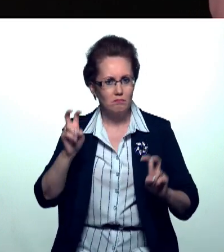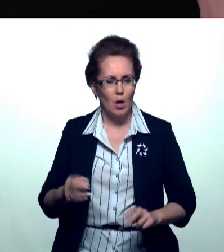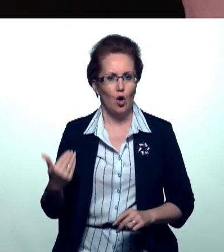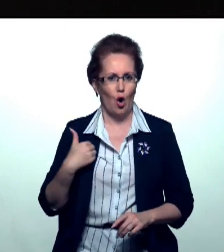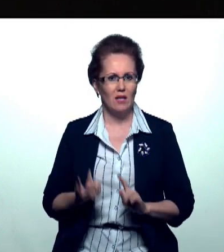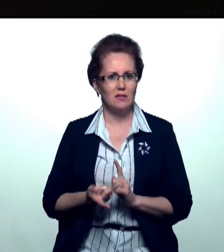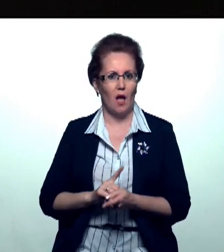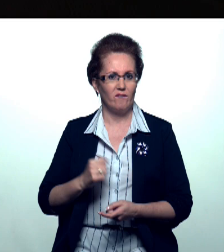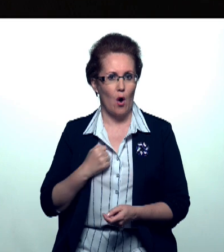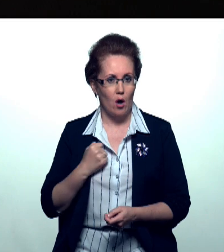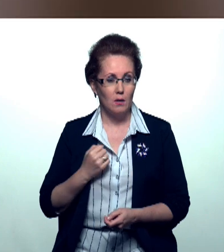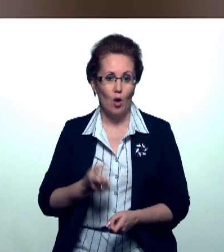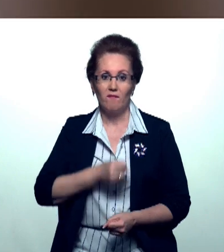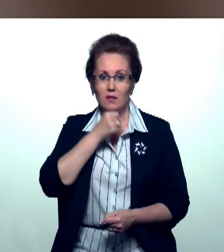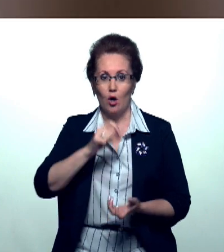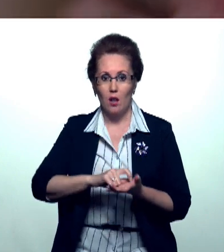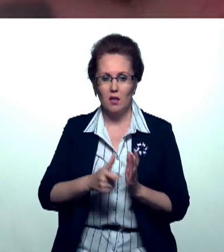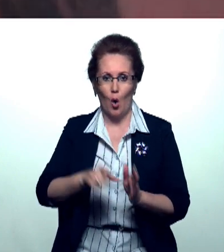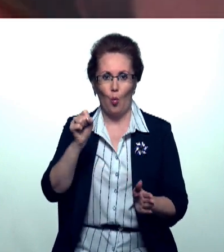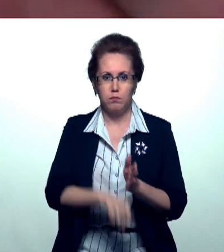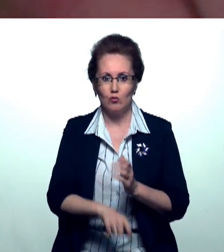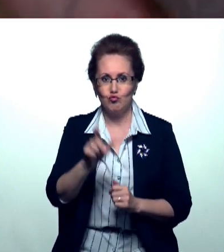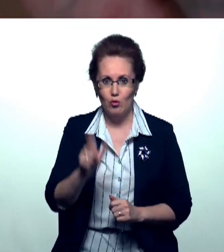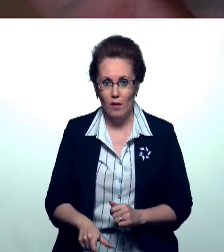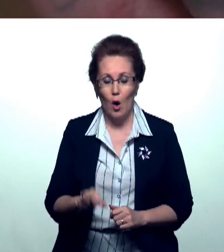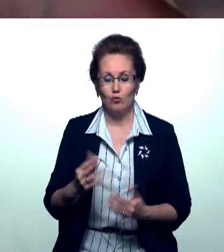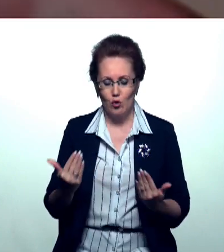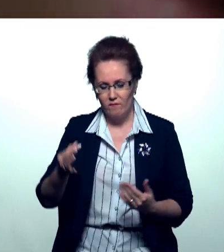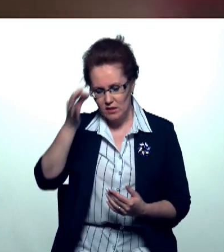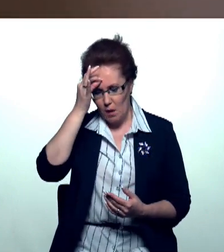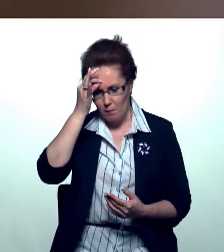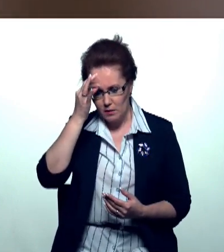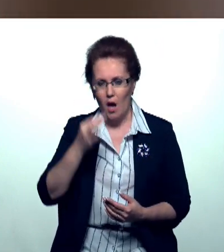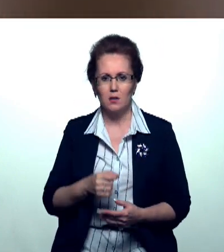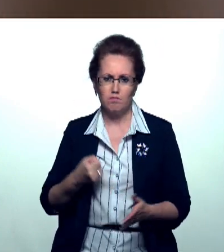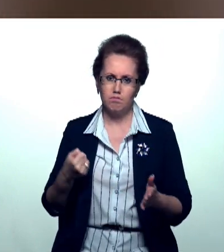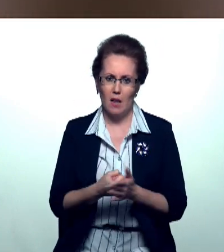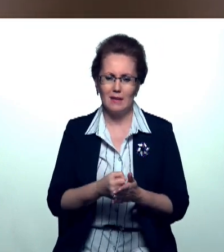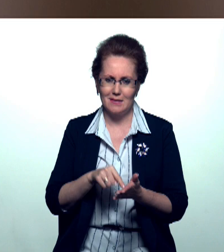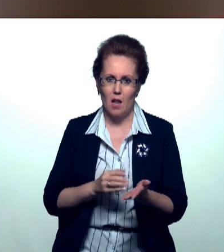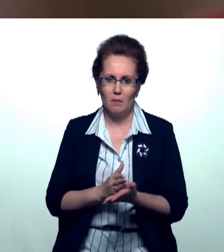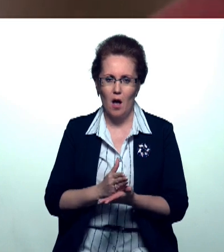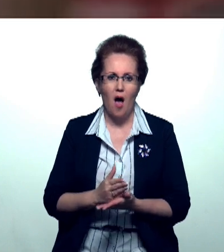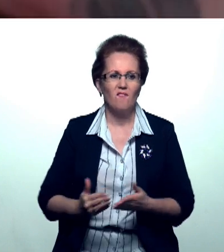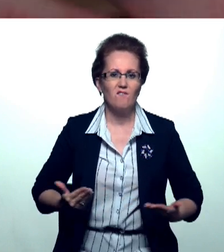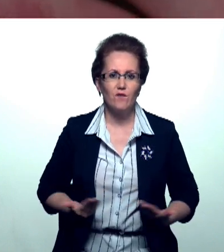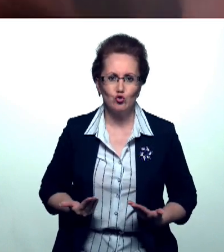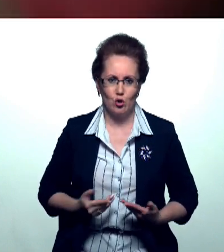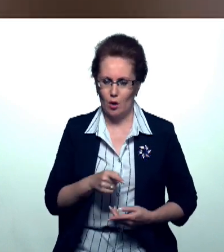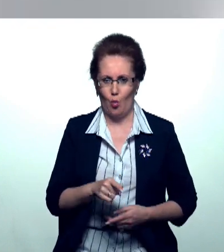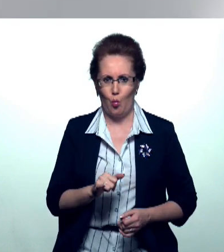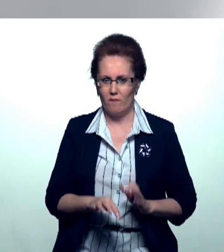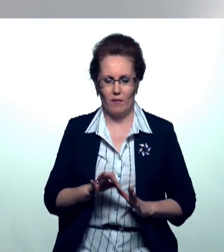стать военным, но в старших классах убил человека. Он и сейчас вспоминает, бил целенаправленно, варианта выжить у потерпевшего не